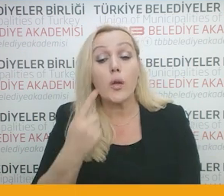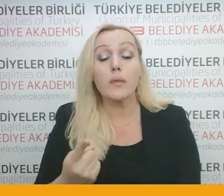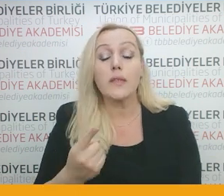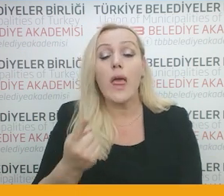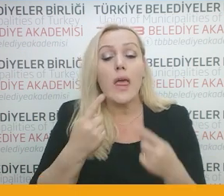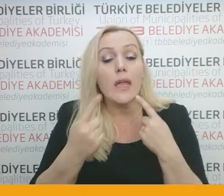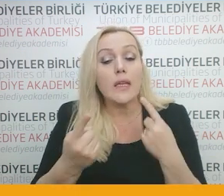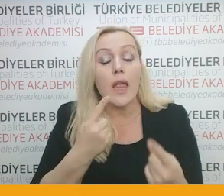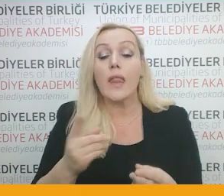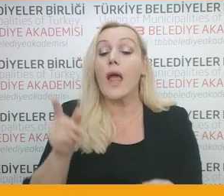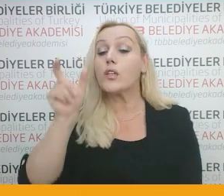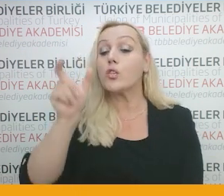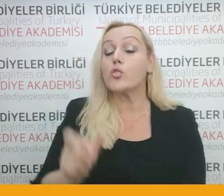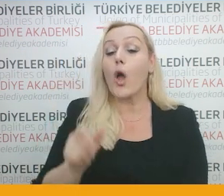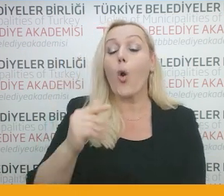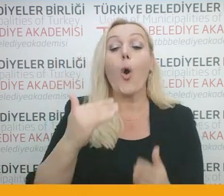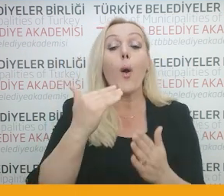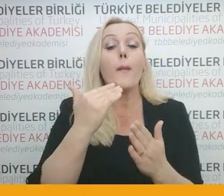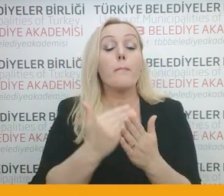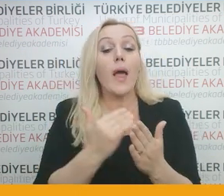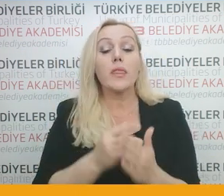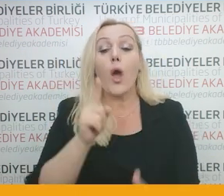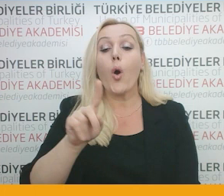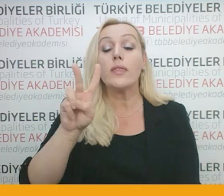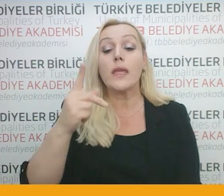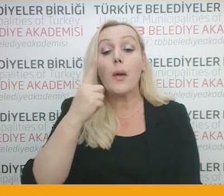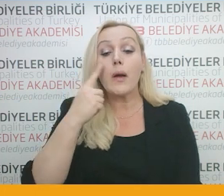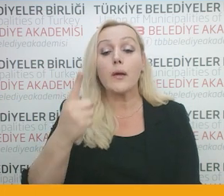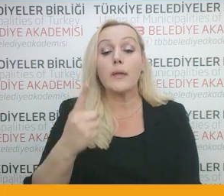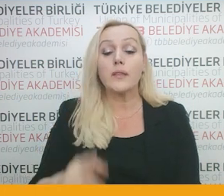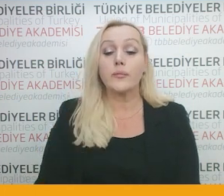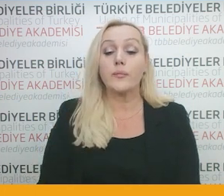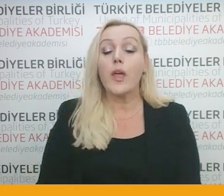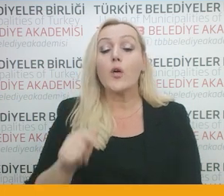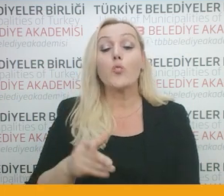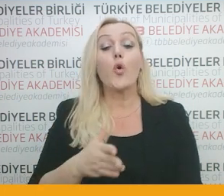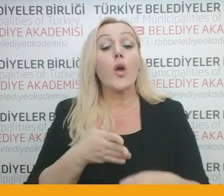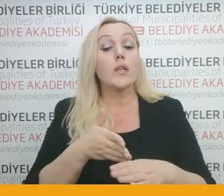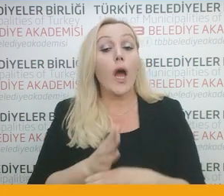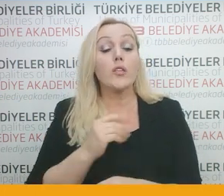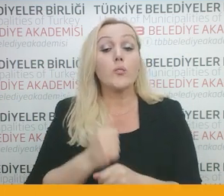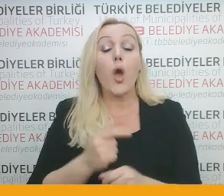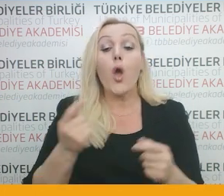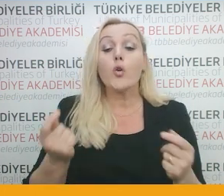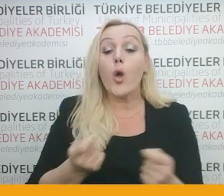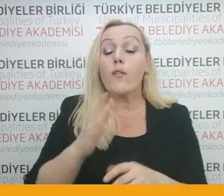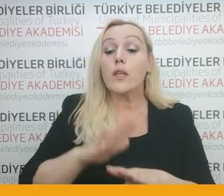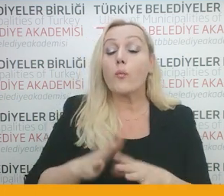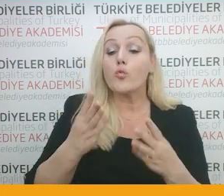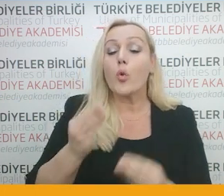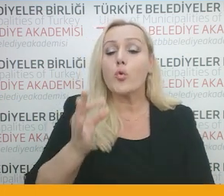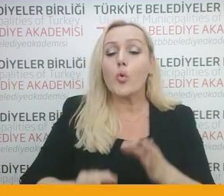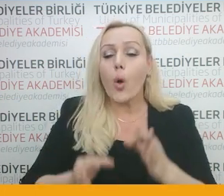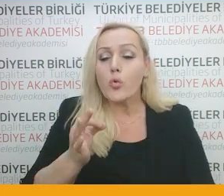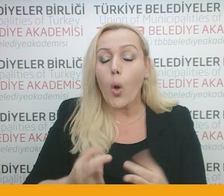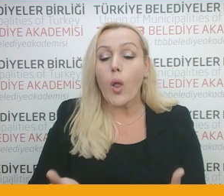İlgilenen kişiler bu esaslara madde 12'ye bakabilirler. Bu gerçekleştirme görevlileri tarafından yapılan kontrol sonucunda ödeme